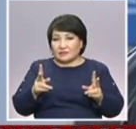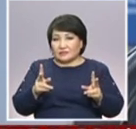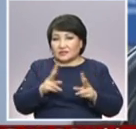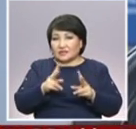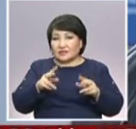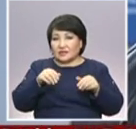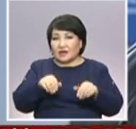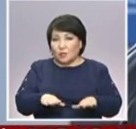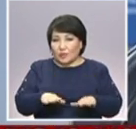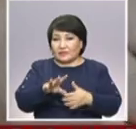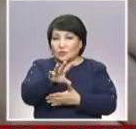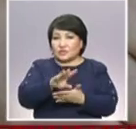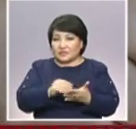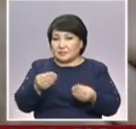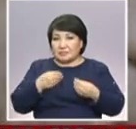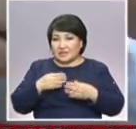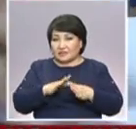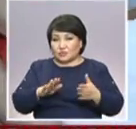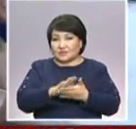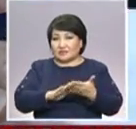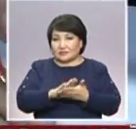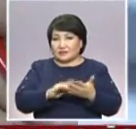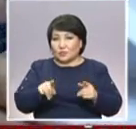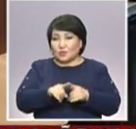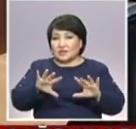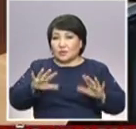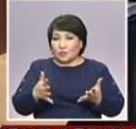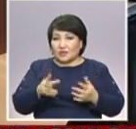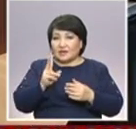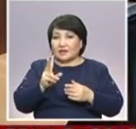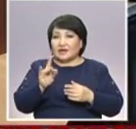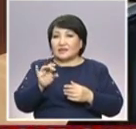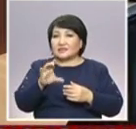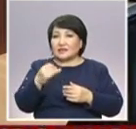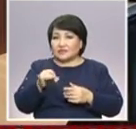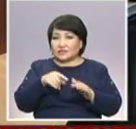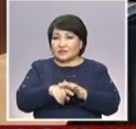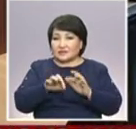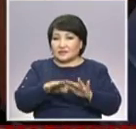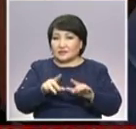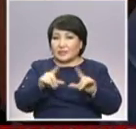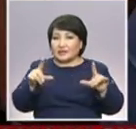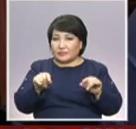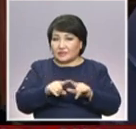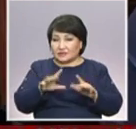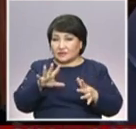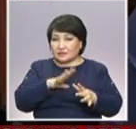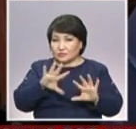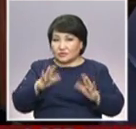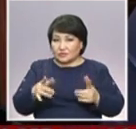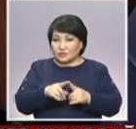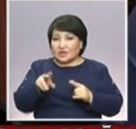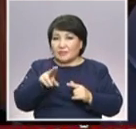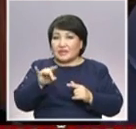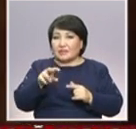қаулылардың көшірмесін ештеңе берген жоқ. Дәл осында оқиға Қарасай ауданының ішкі істер департаментінде де орын алды. Бұл жолы Пірманова тергеушіден апор